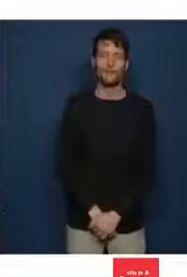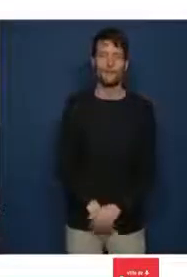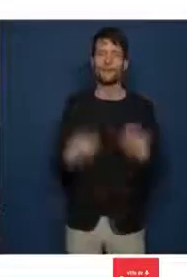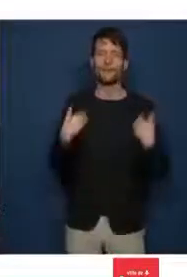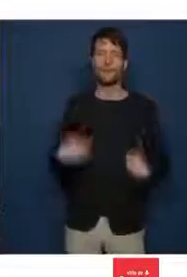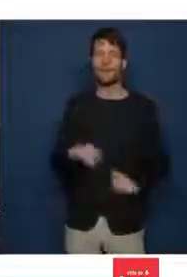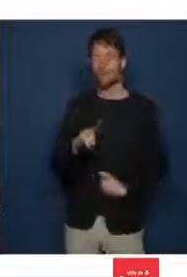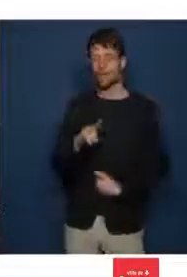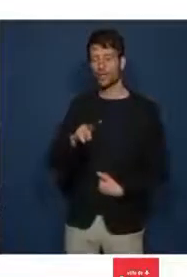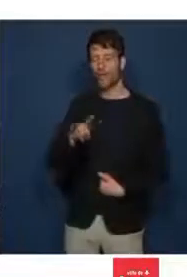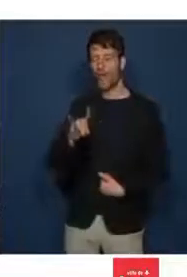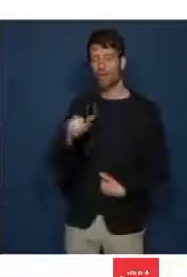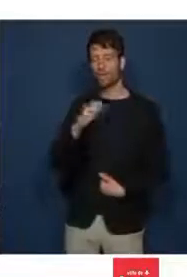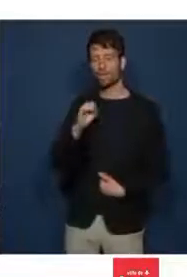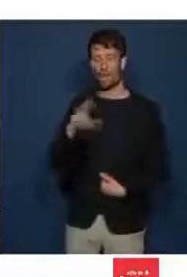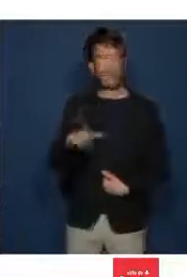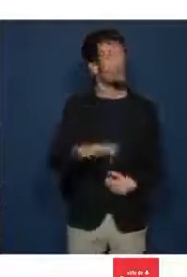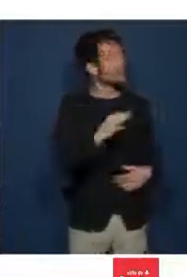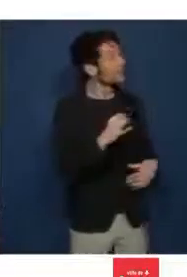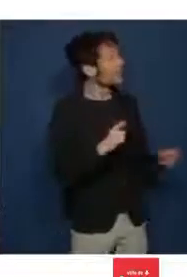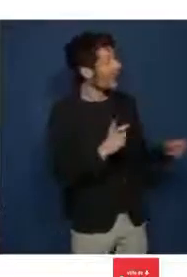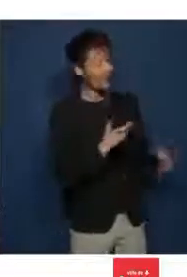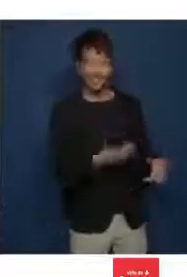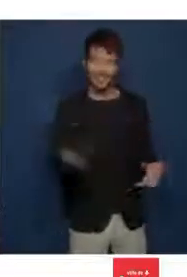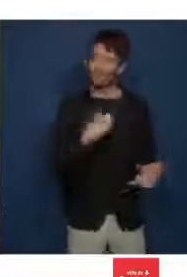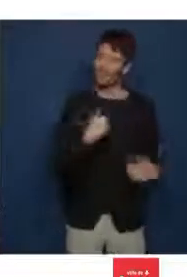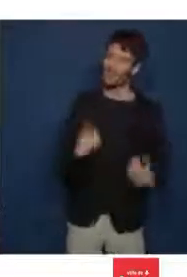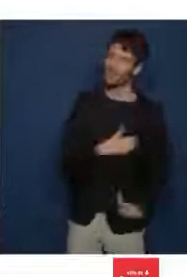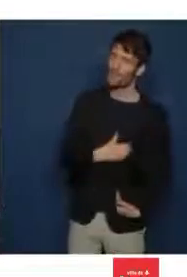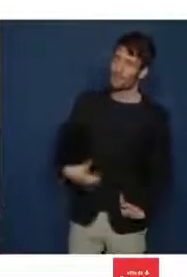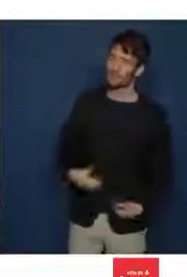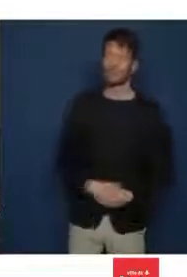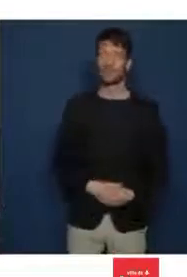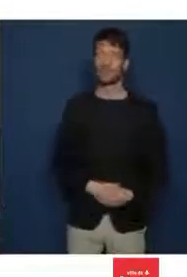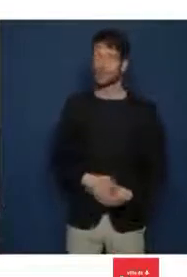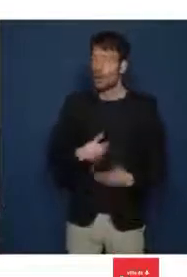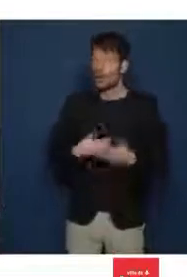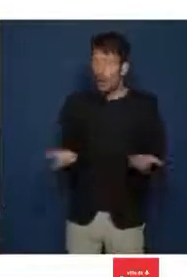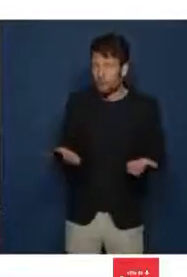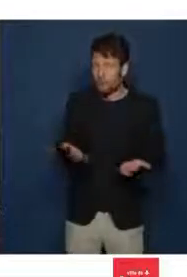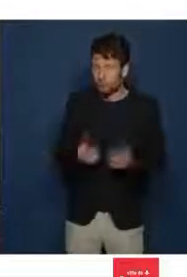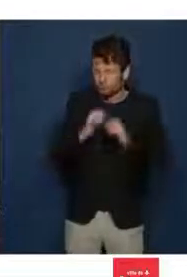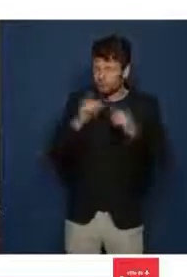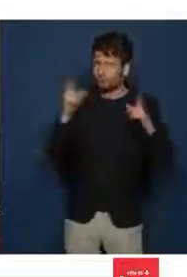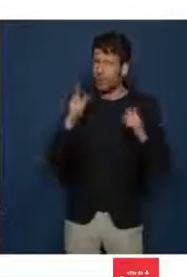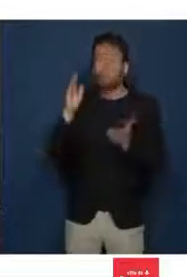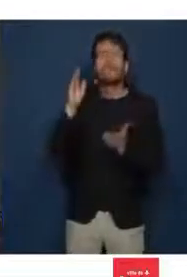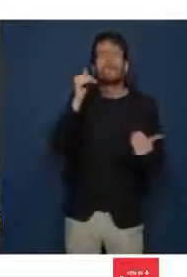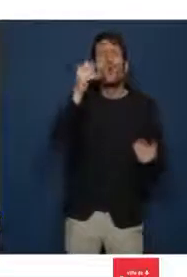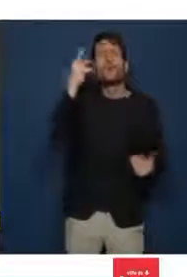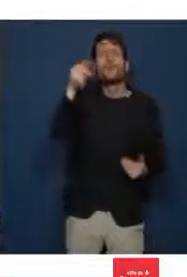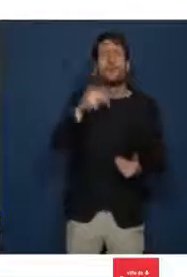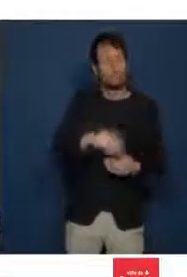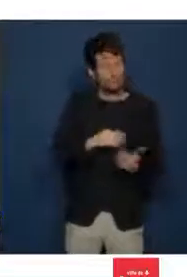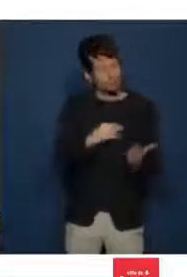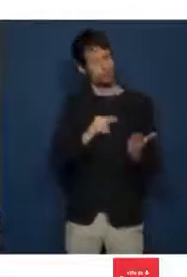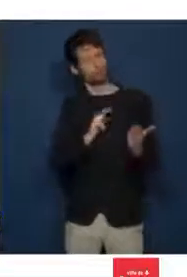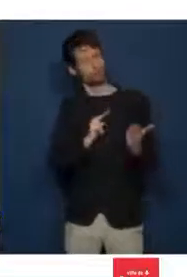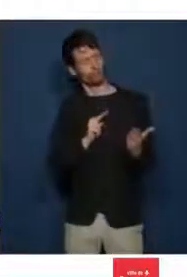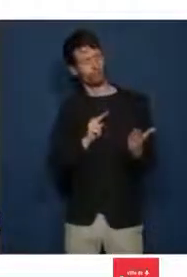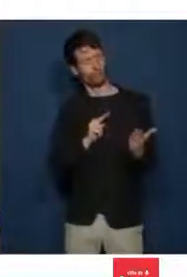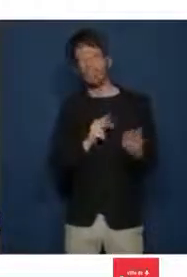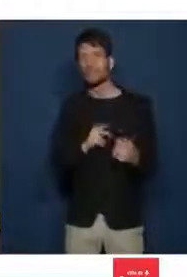Oui, Madame le maire, chers collègues. Je confesse avoir été surprise du contenu de votre vœu qui semble développer une technicité